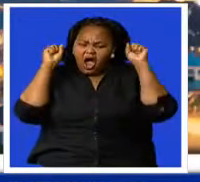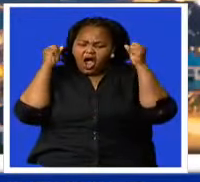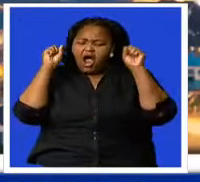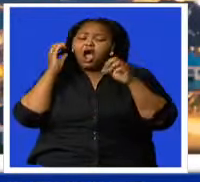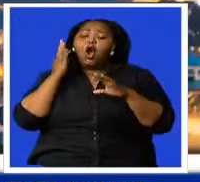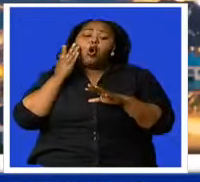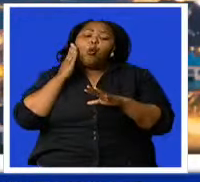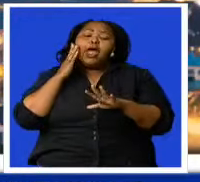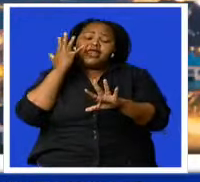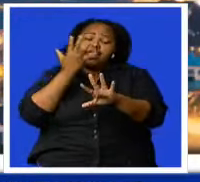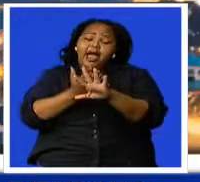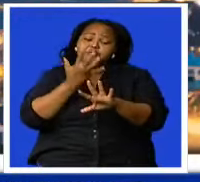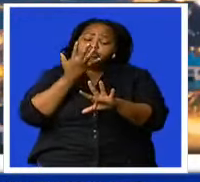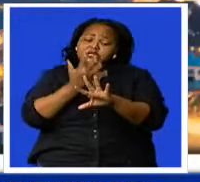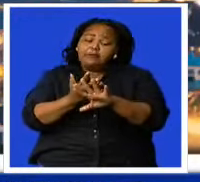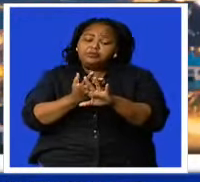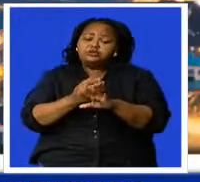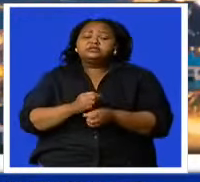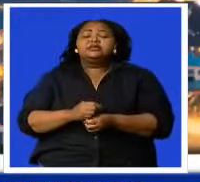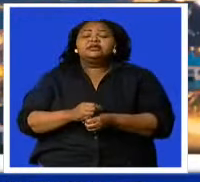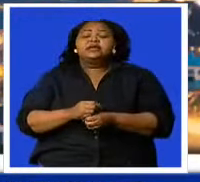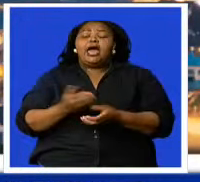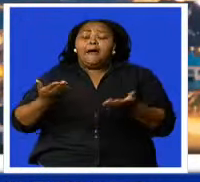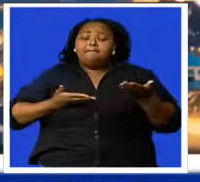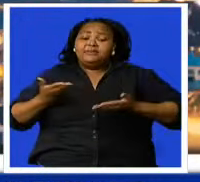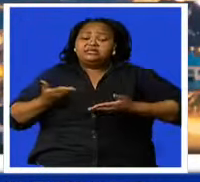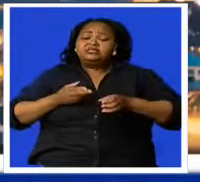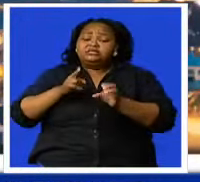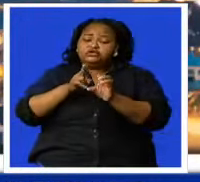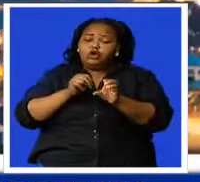letinikelwe ingabhane lekhicita tinatho yeSwatini.